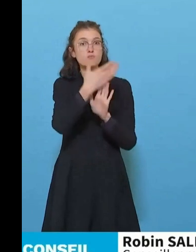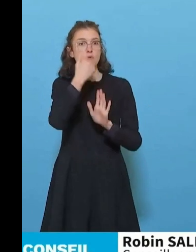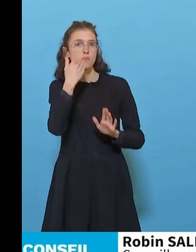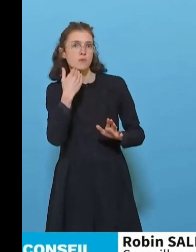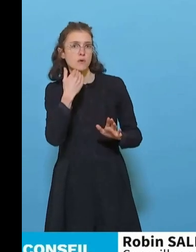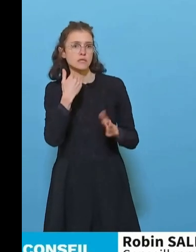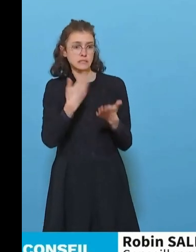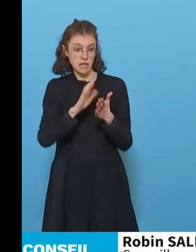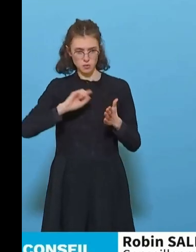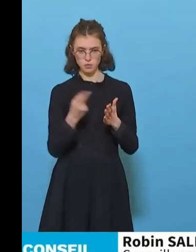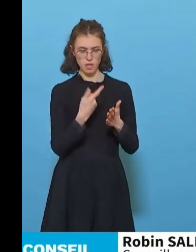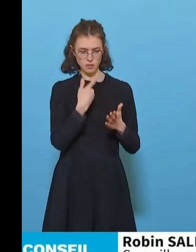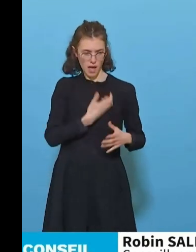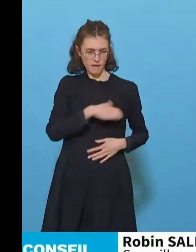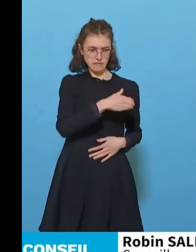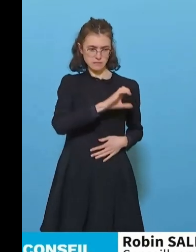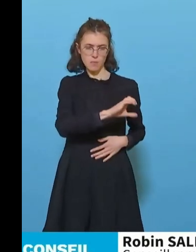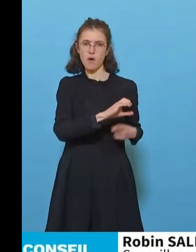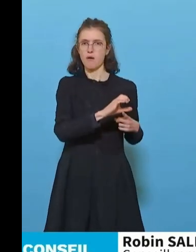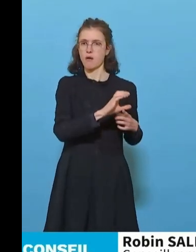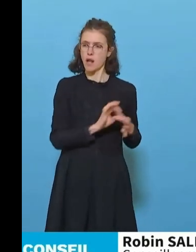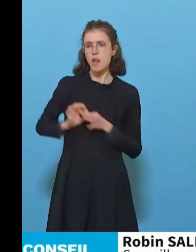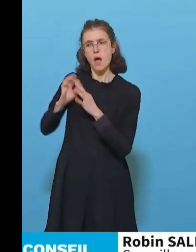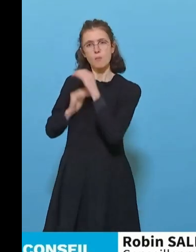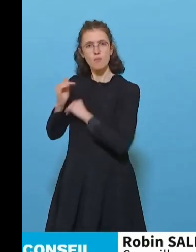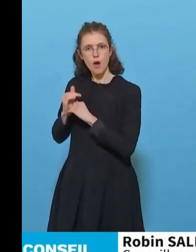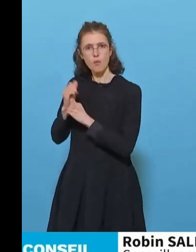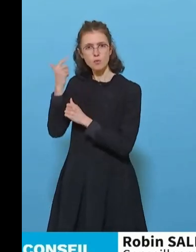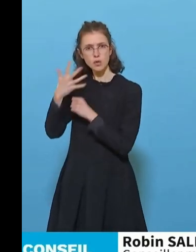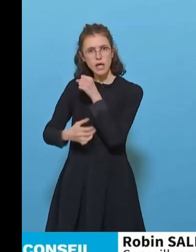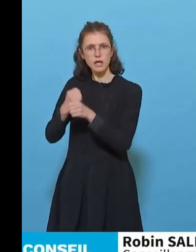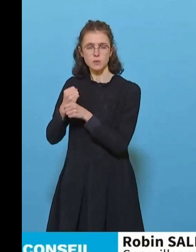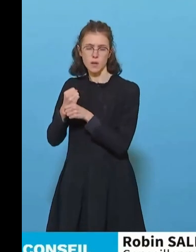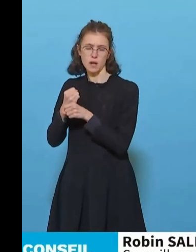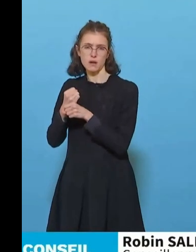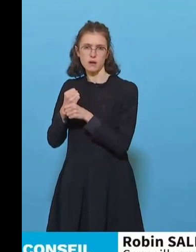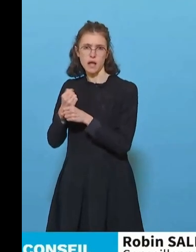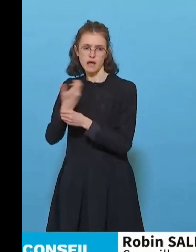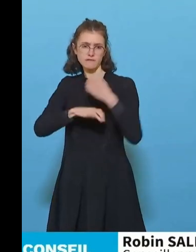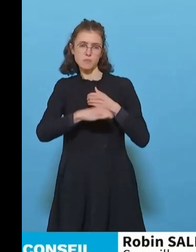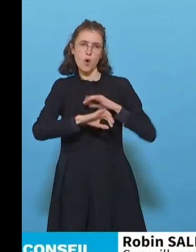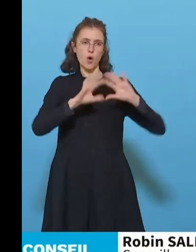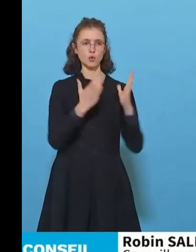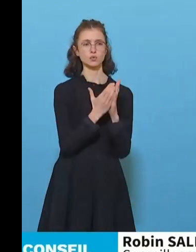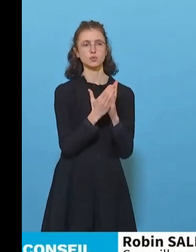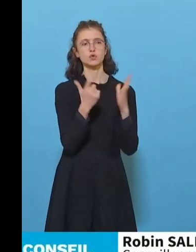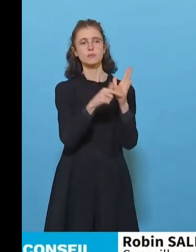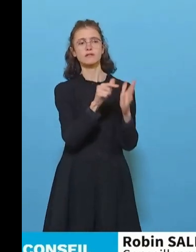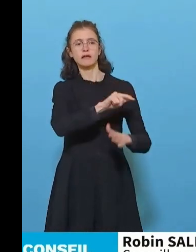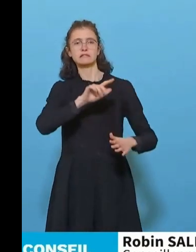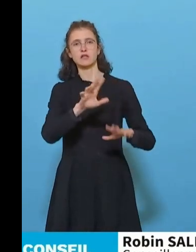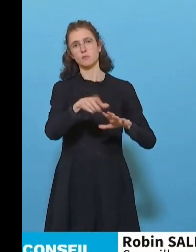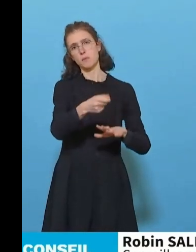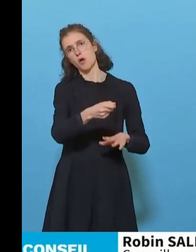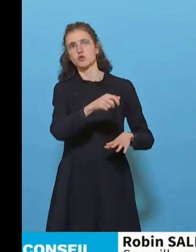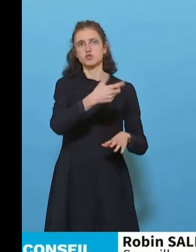aux objectifs de notre plan pluriannuel d'investissement devraient s'établir autour de 130 millions d'euros en 2025. Ils